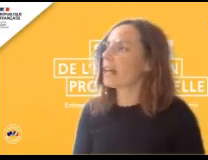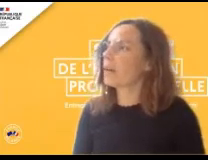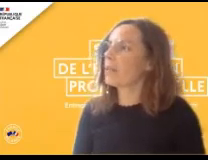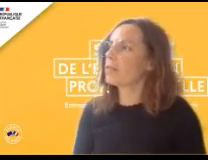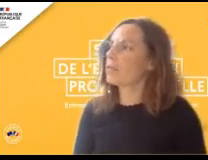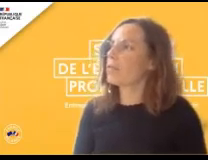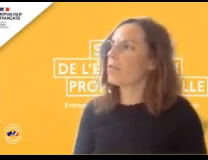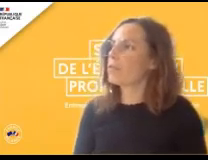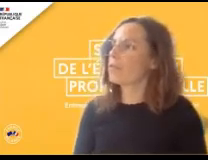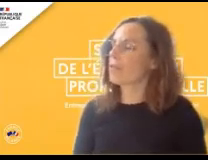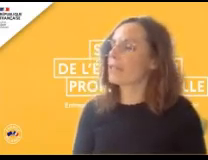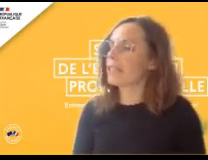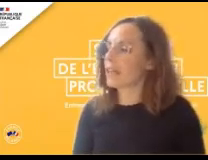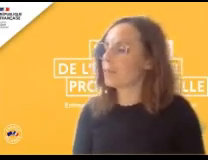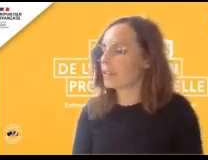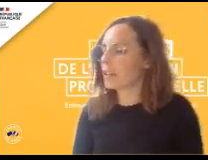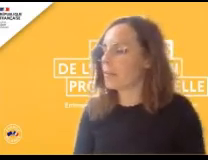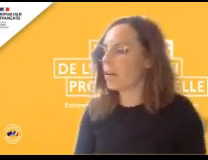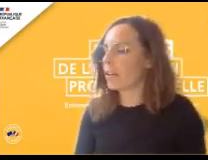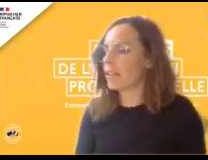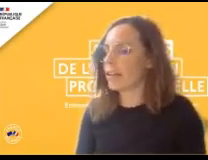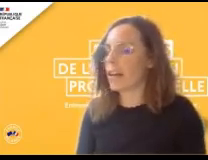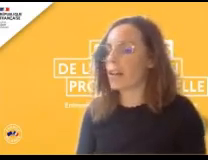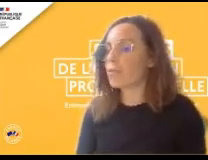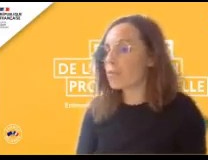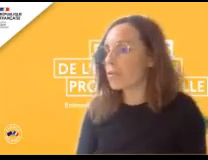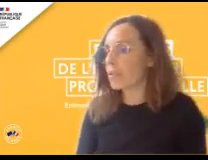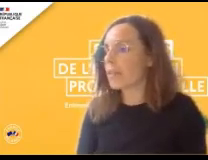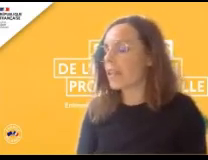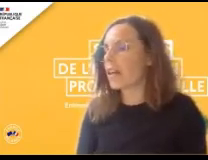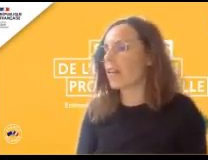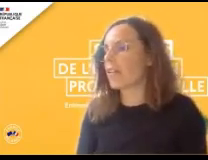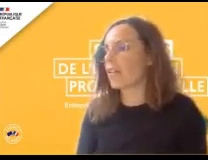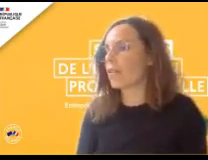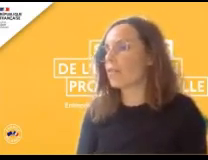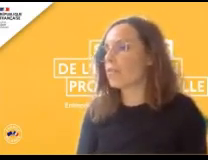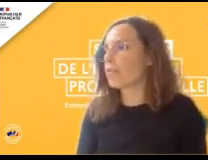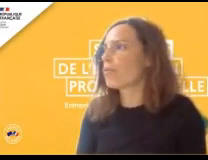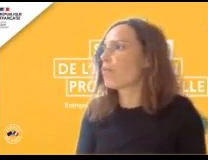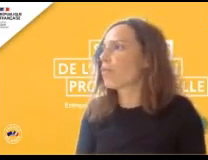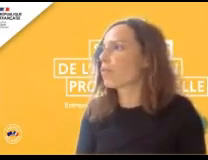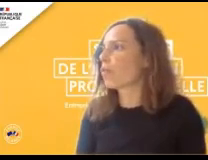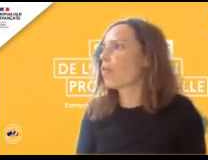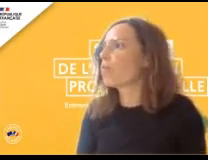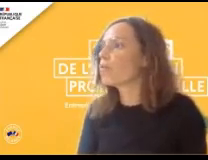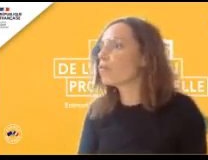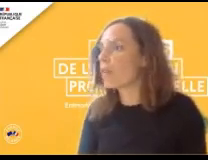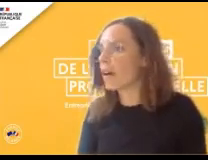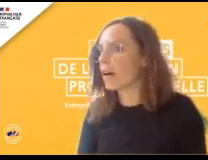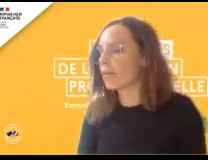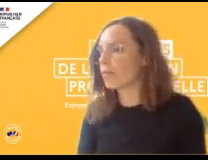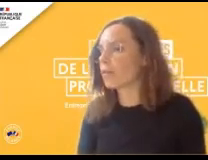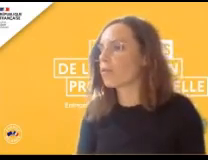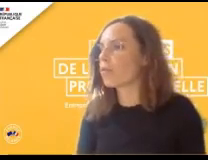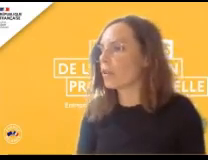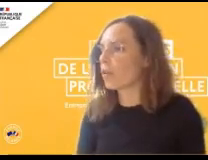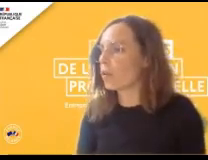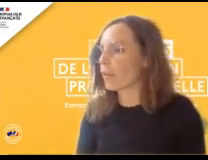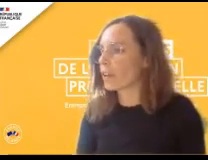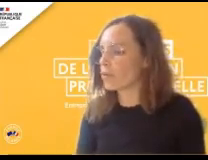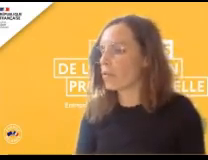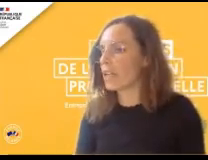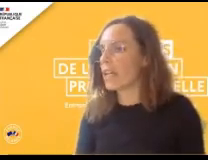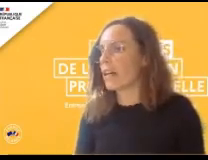un handicap et que ce handicap, finalement, est à la source de votre besoin, de votre